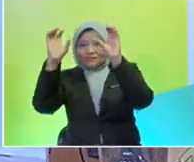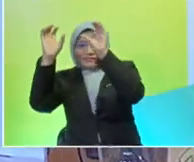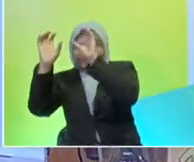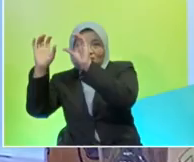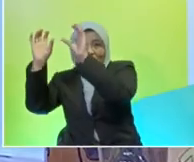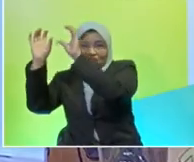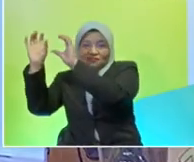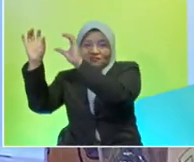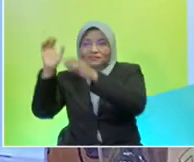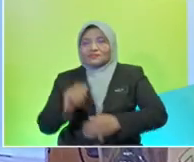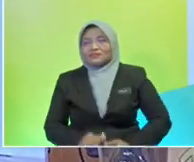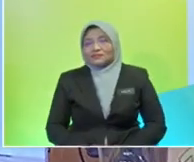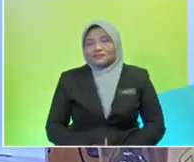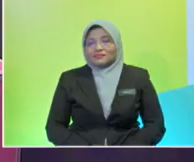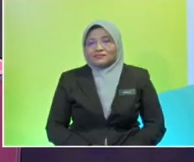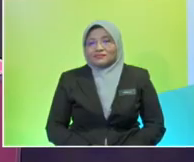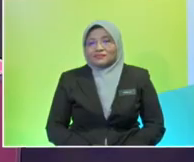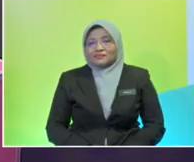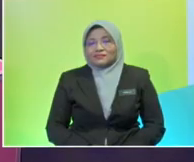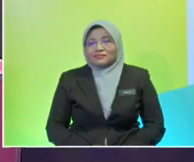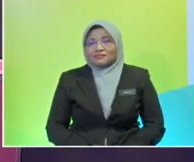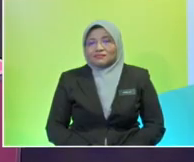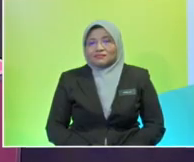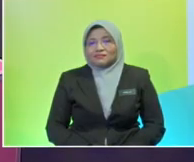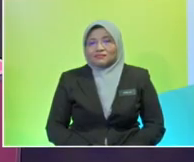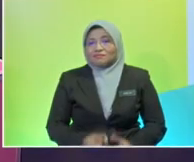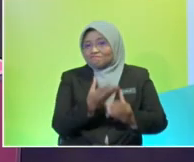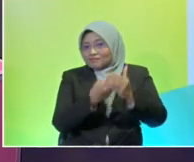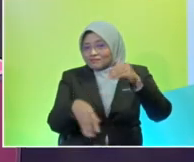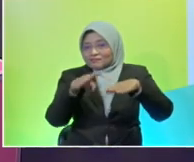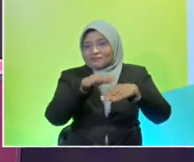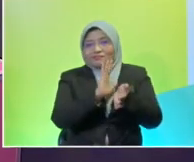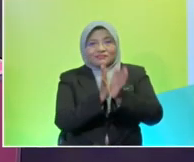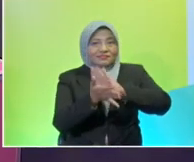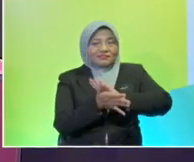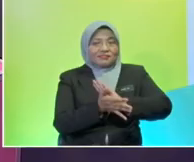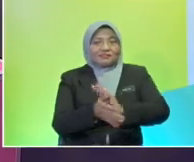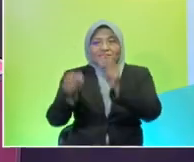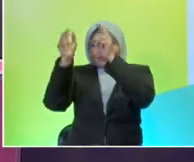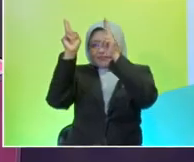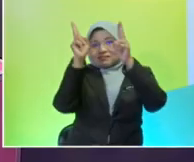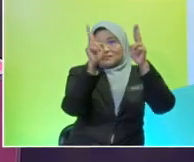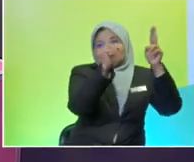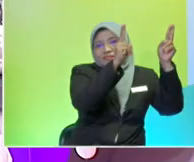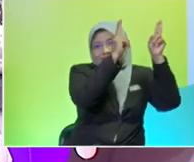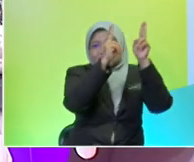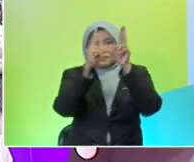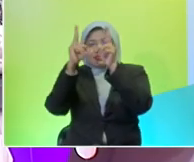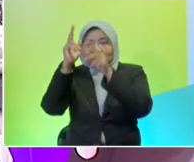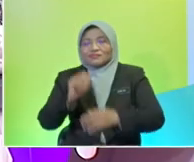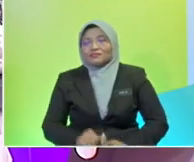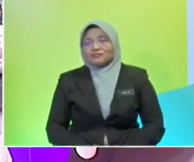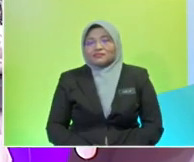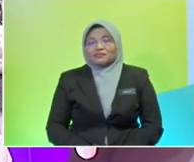sebenarnya dinai atasnya dia jadi udara dulu kemudian udara yang menyerap sisa air itu yang